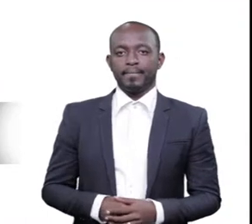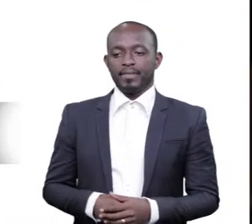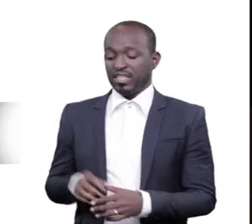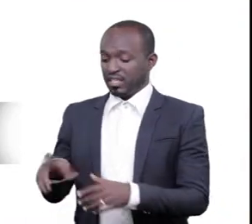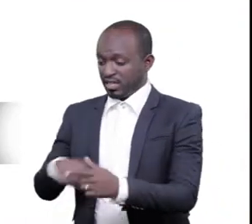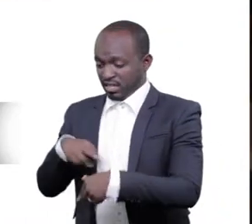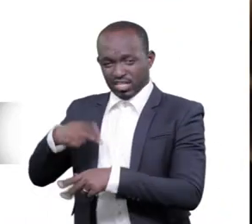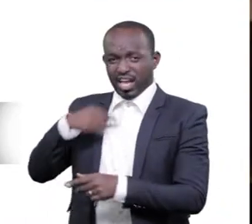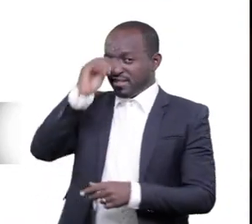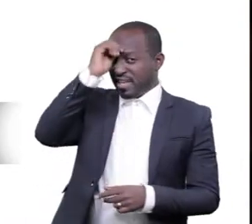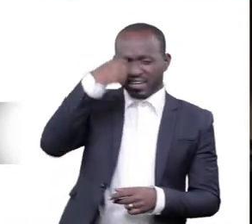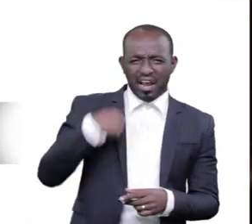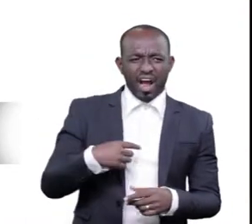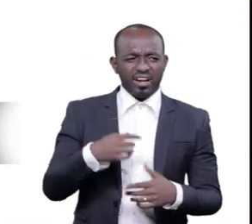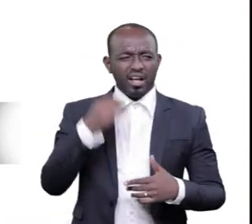nahise ngira